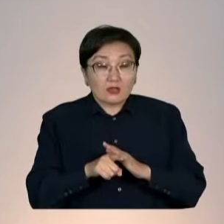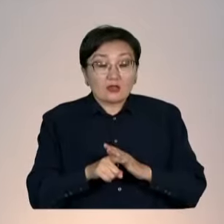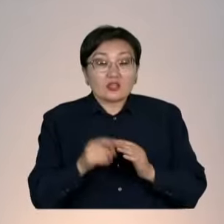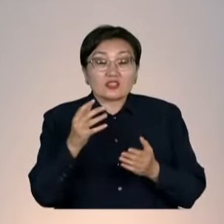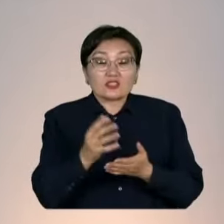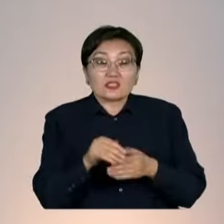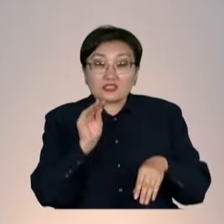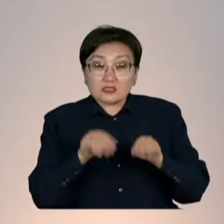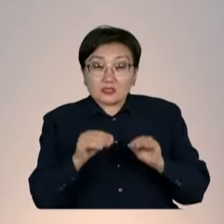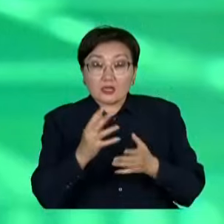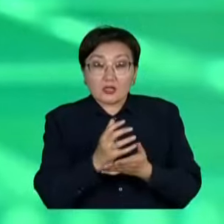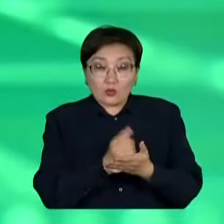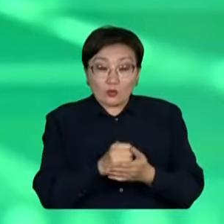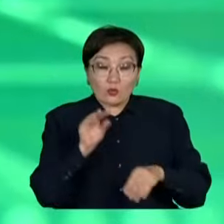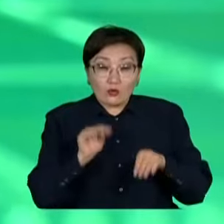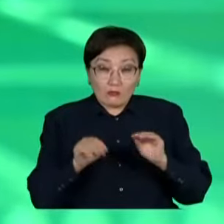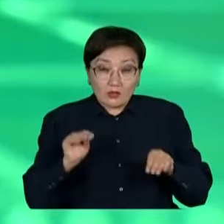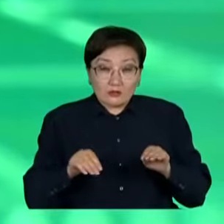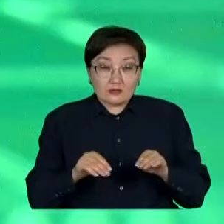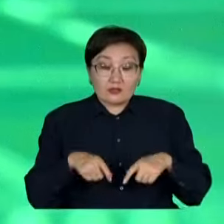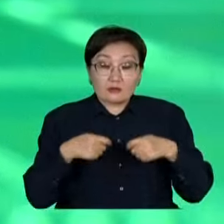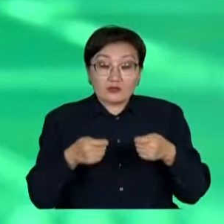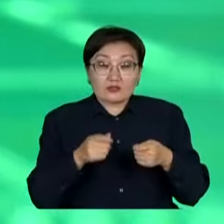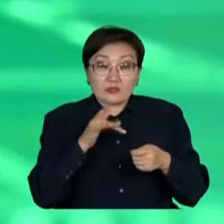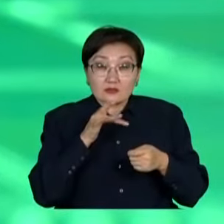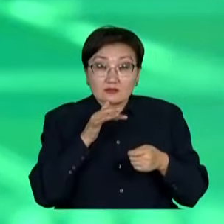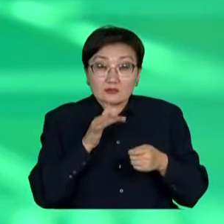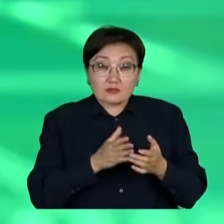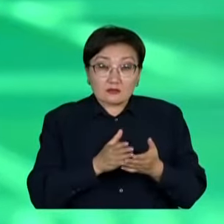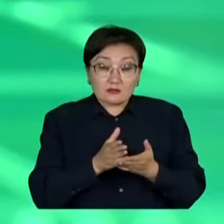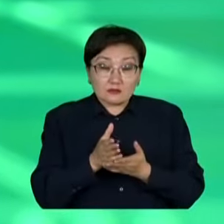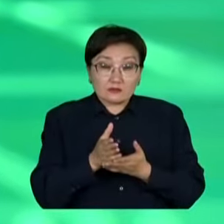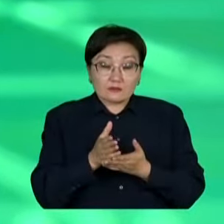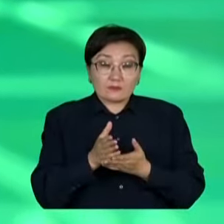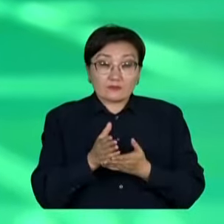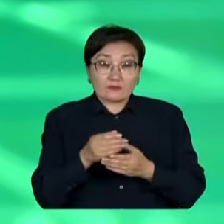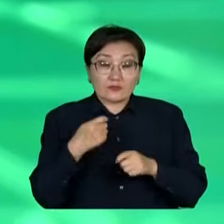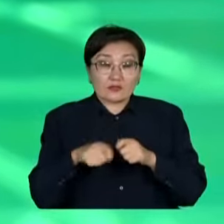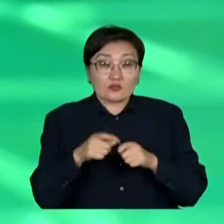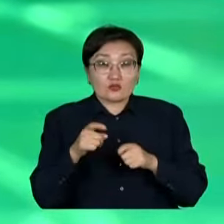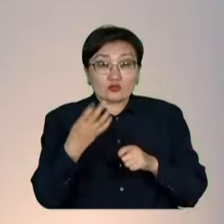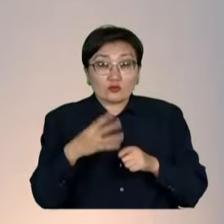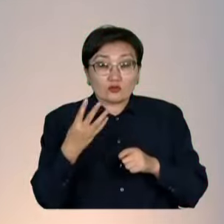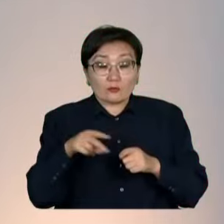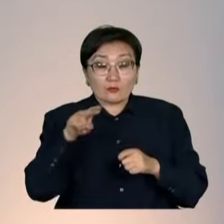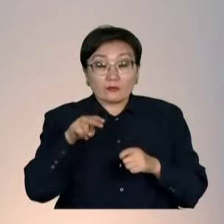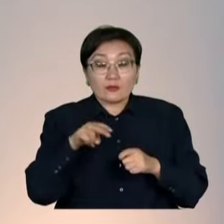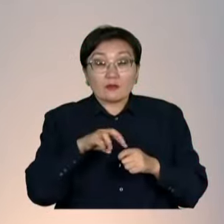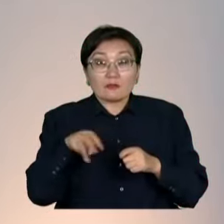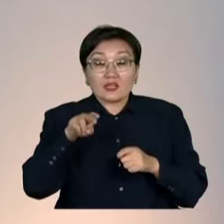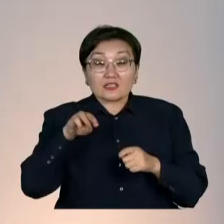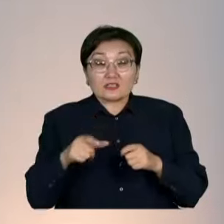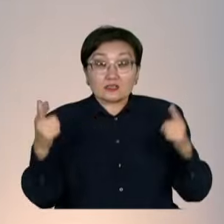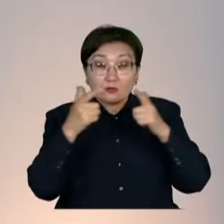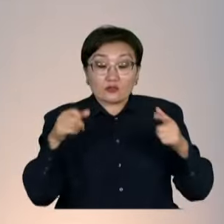қоймайлары. Оларда берілген уақыт салам көлемі 144 миллиард теңге. Ақпарат